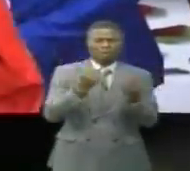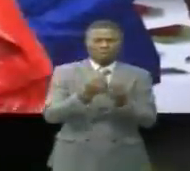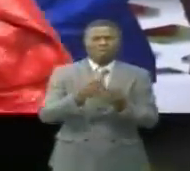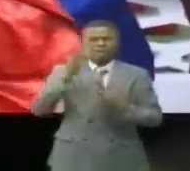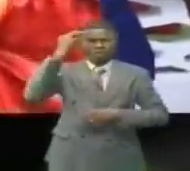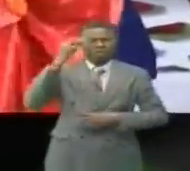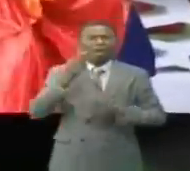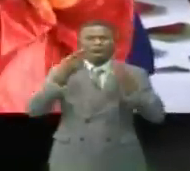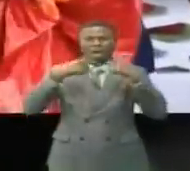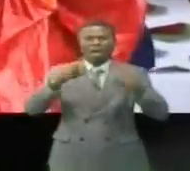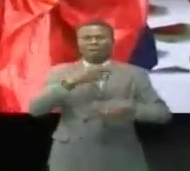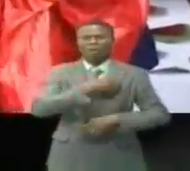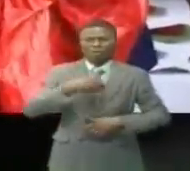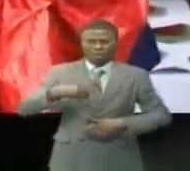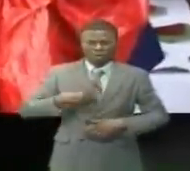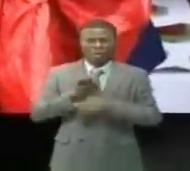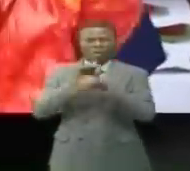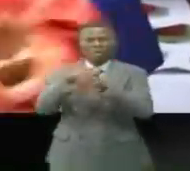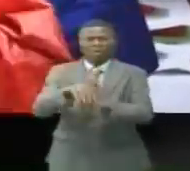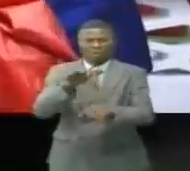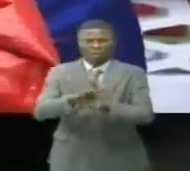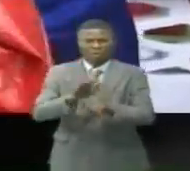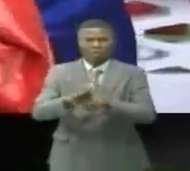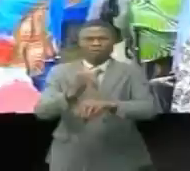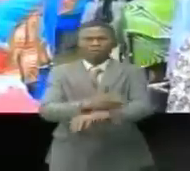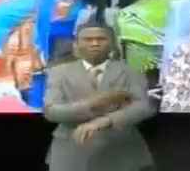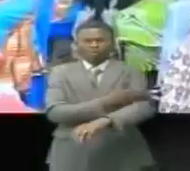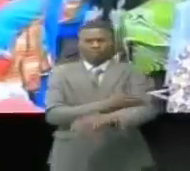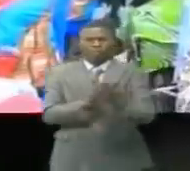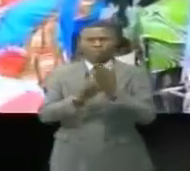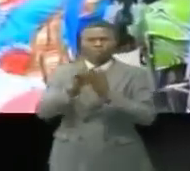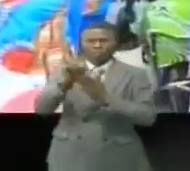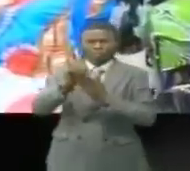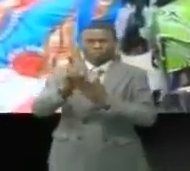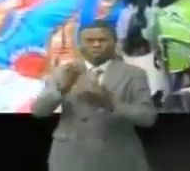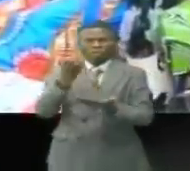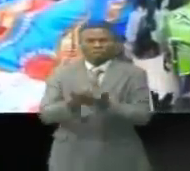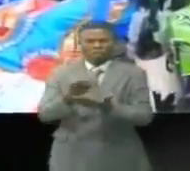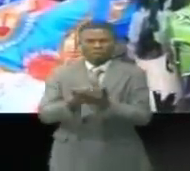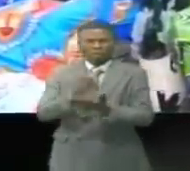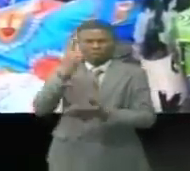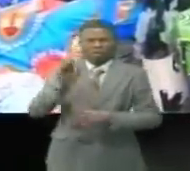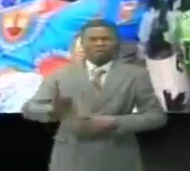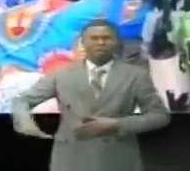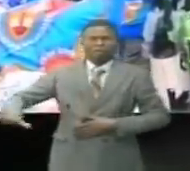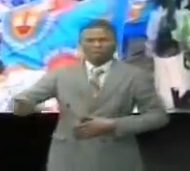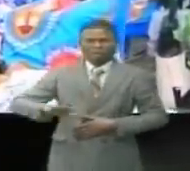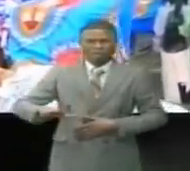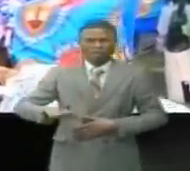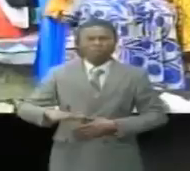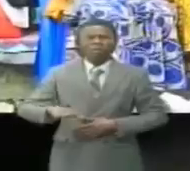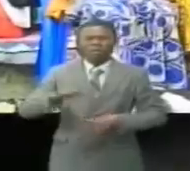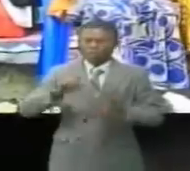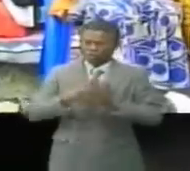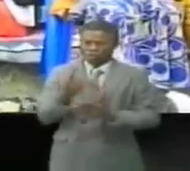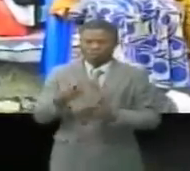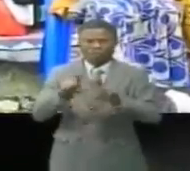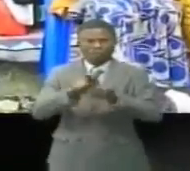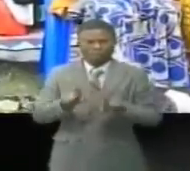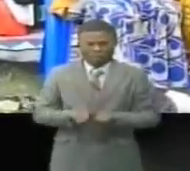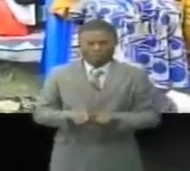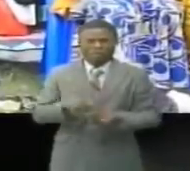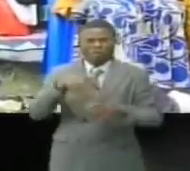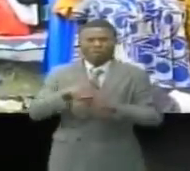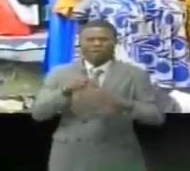rappelé que les femmes contribuent à la croissance et au développement économique d'un pays de manière directe et